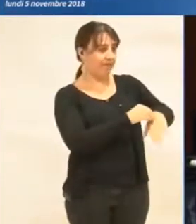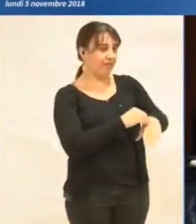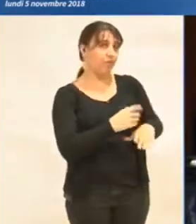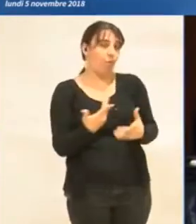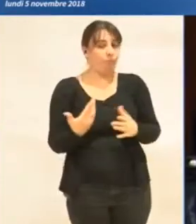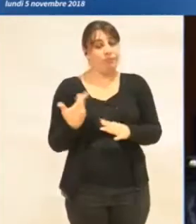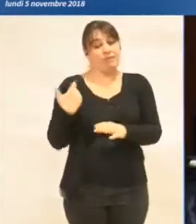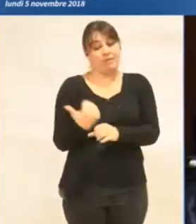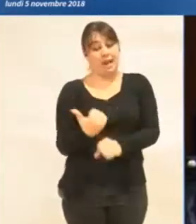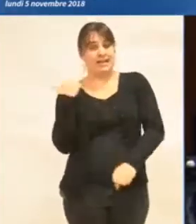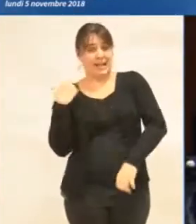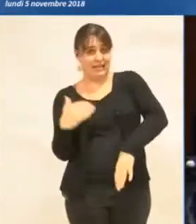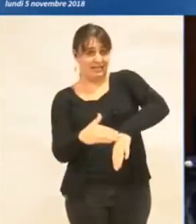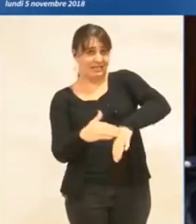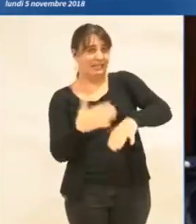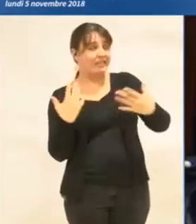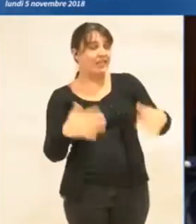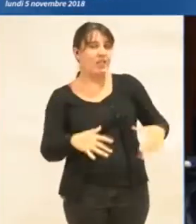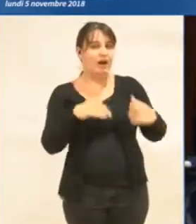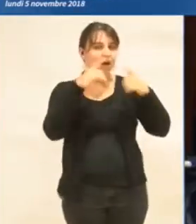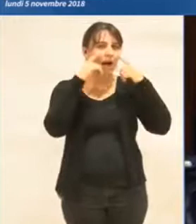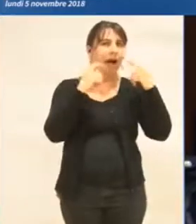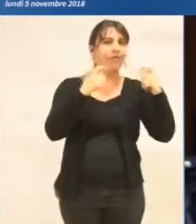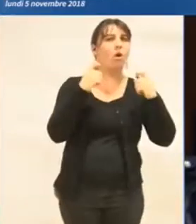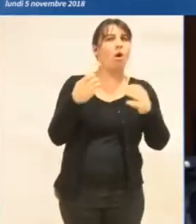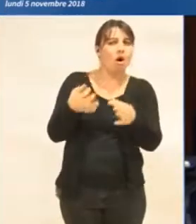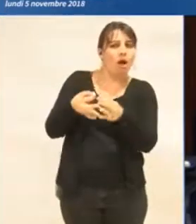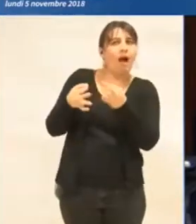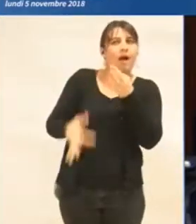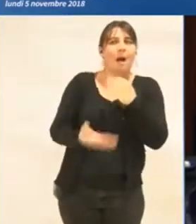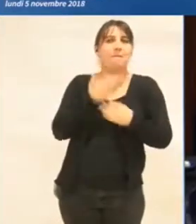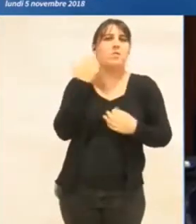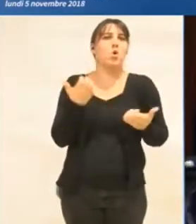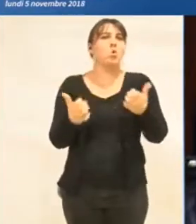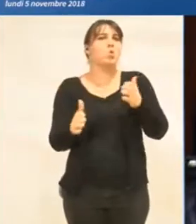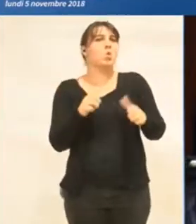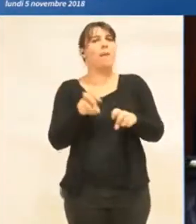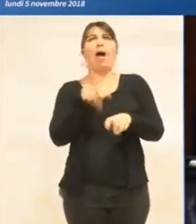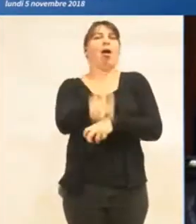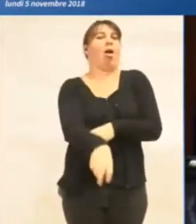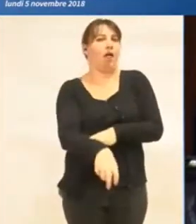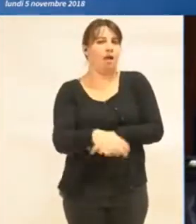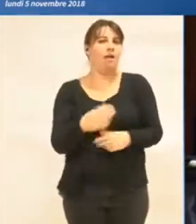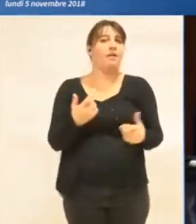il y a un an à être prudents et à attendre les résultats qui démontreraient